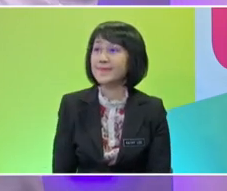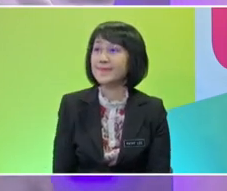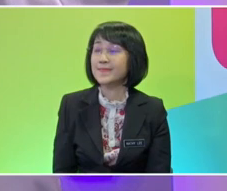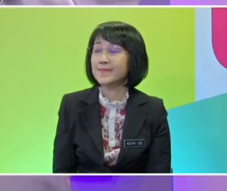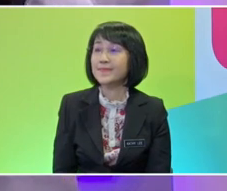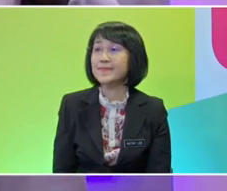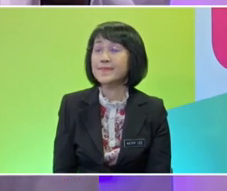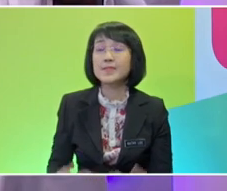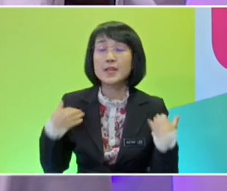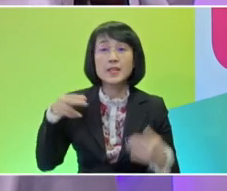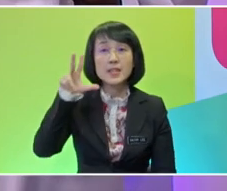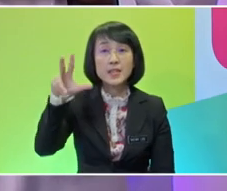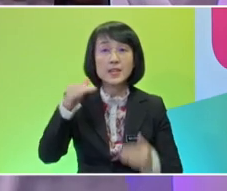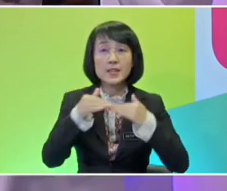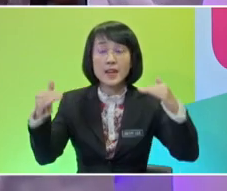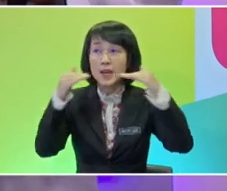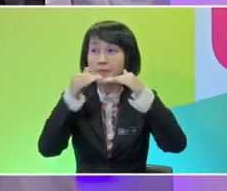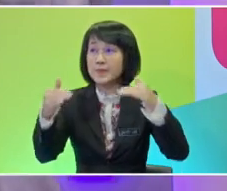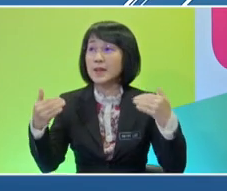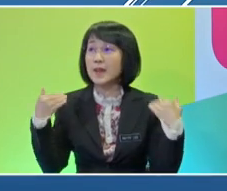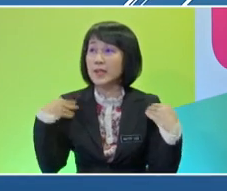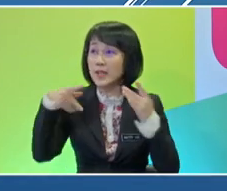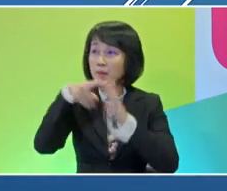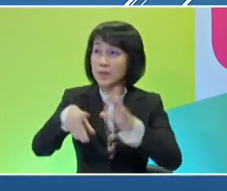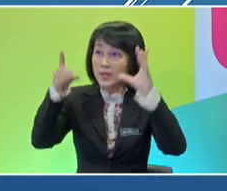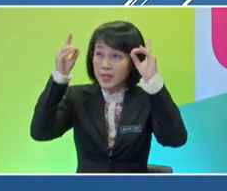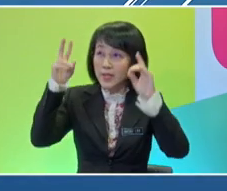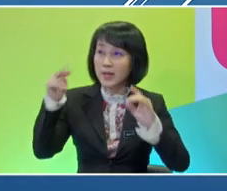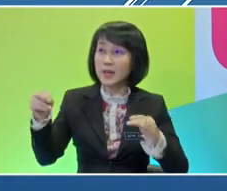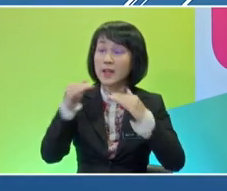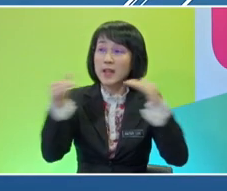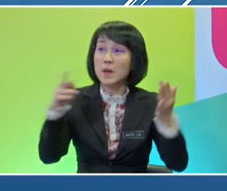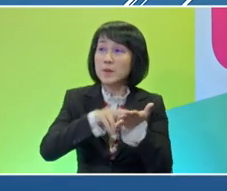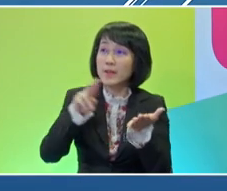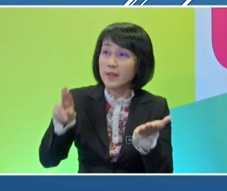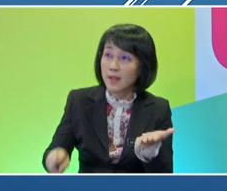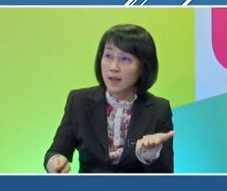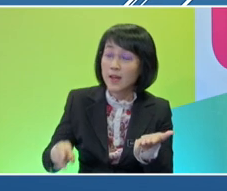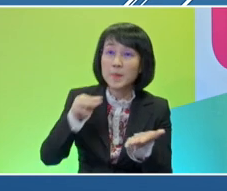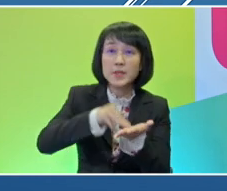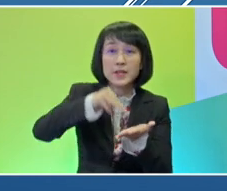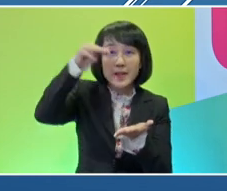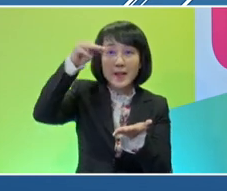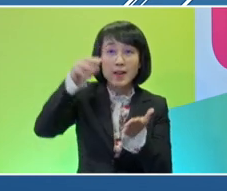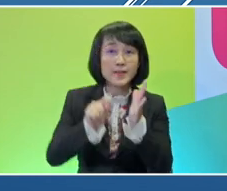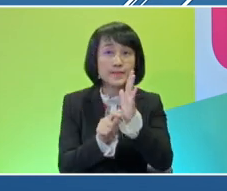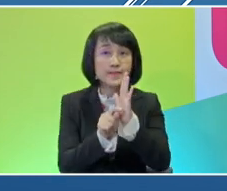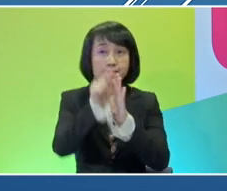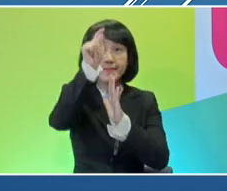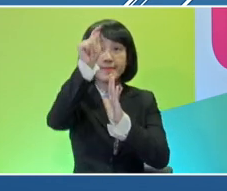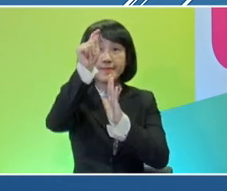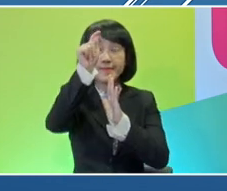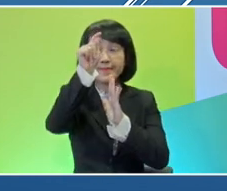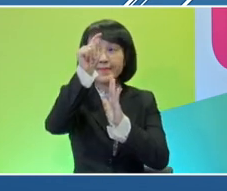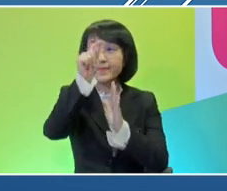ada pendidikan tahap rendah kemudian kita ada pendidikan tahap menengah dan kita ada pendidikan tahap